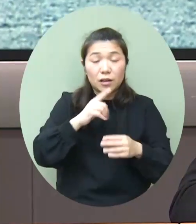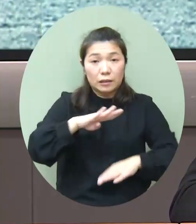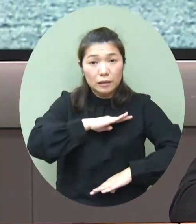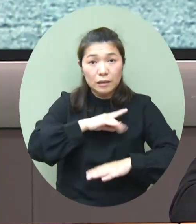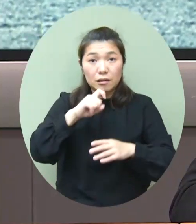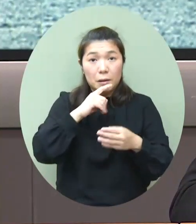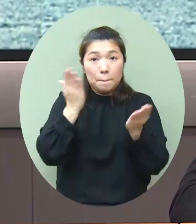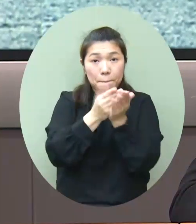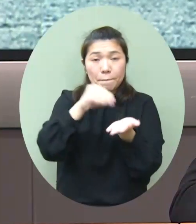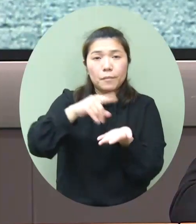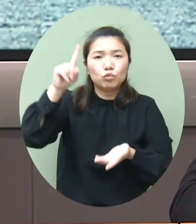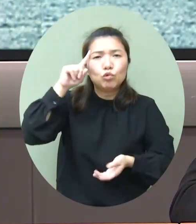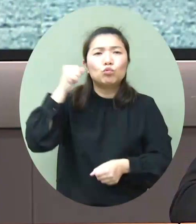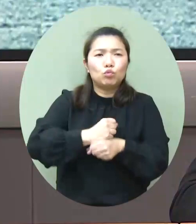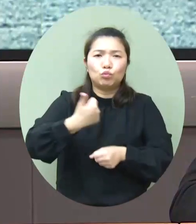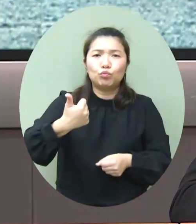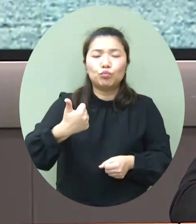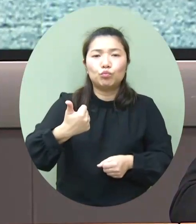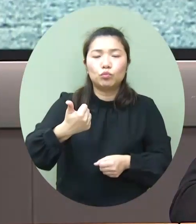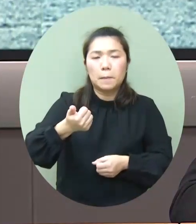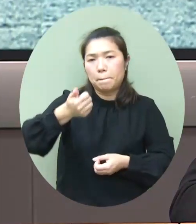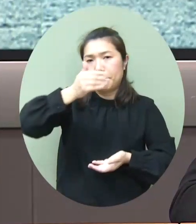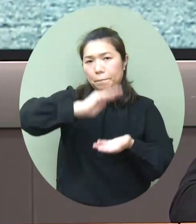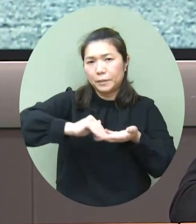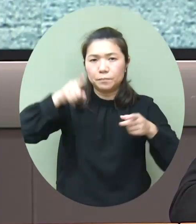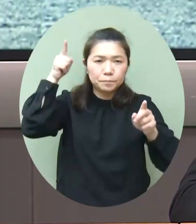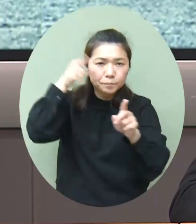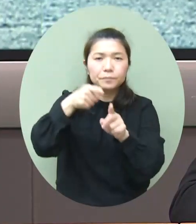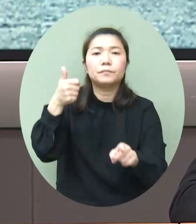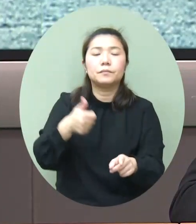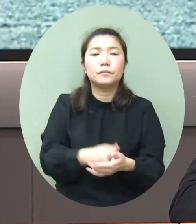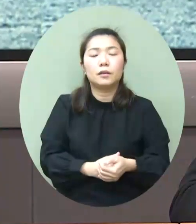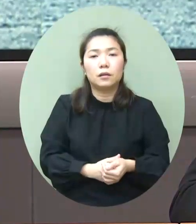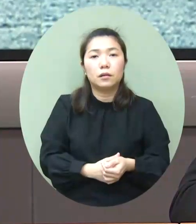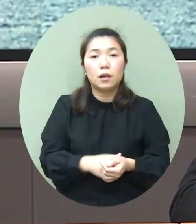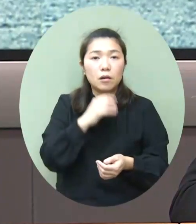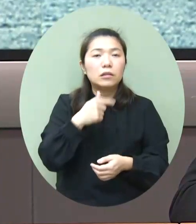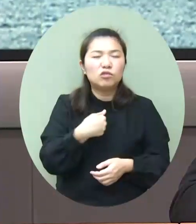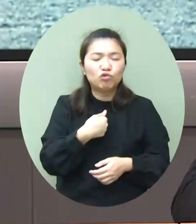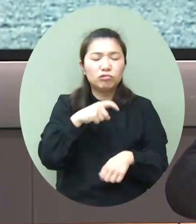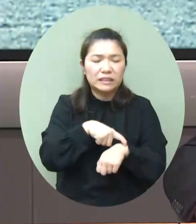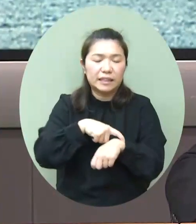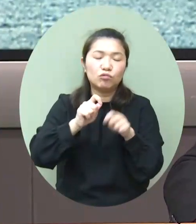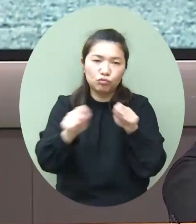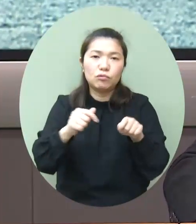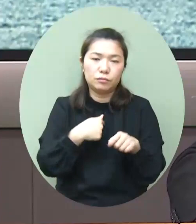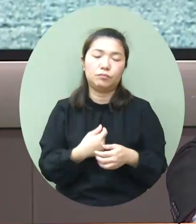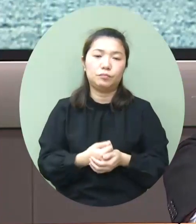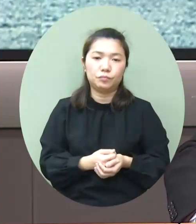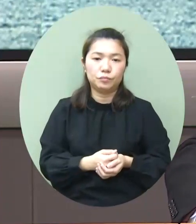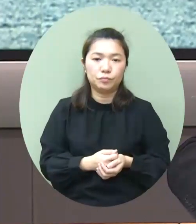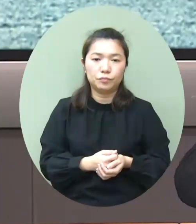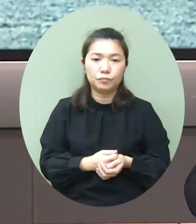效，身份的认证也可以做得到更加准确，这需要时间